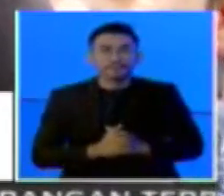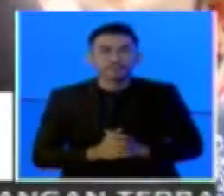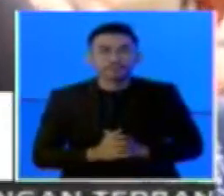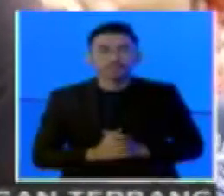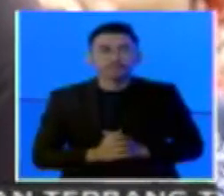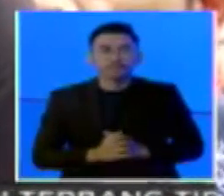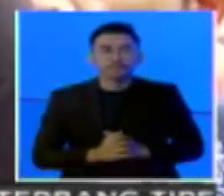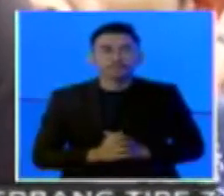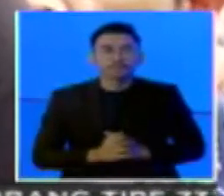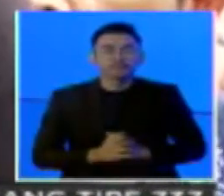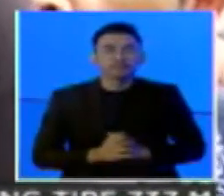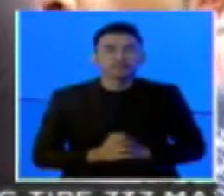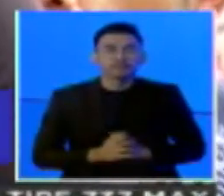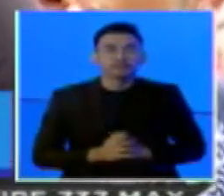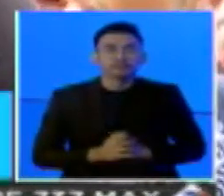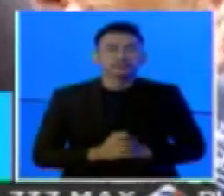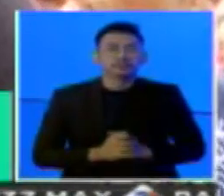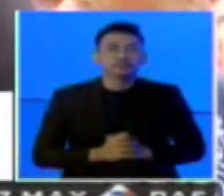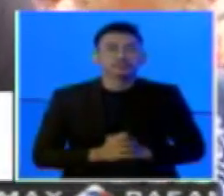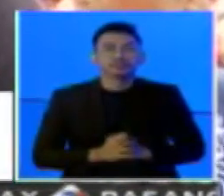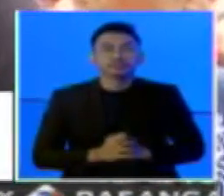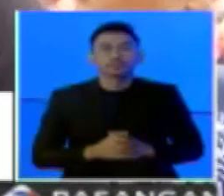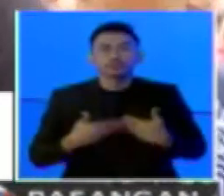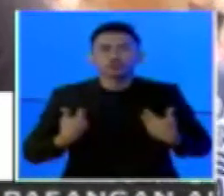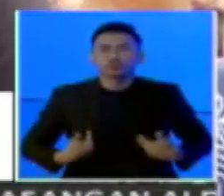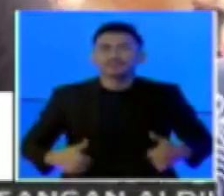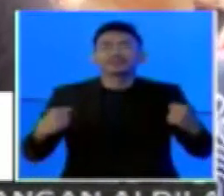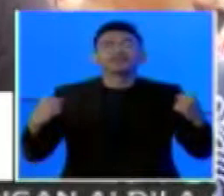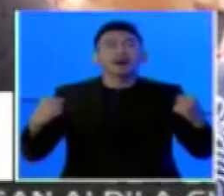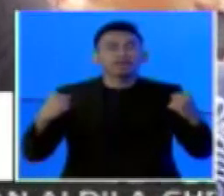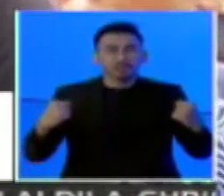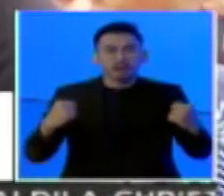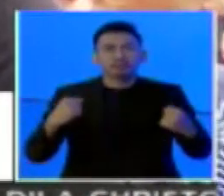sehat, tidur, udah terus nggak bangun lagi.